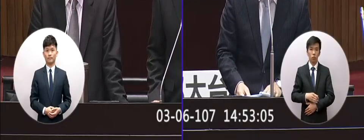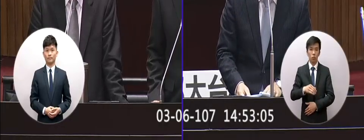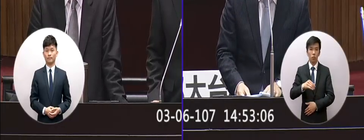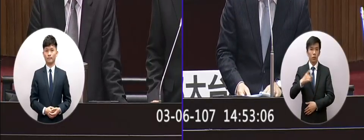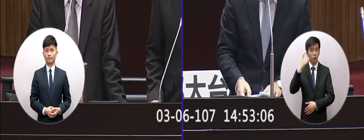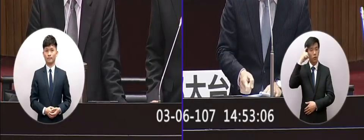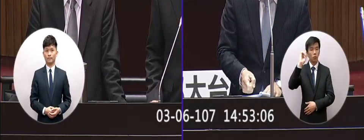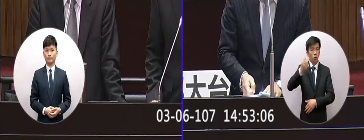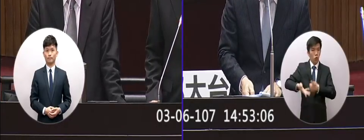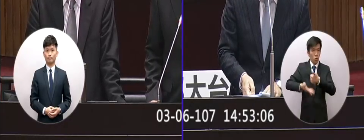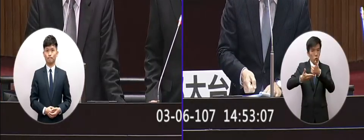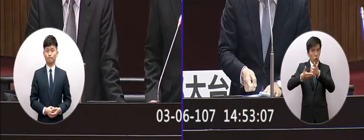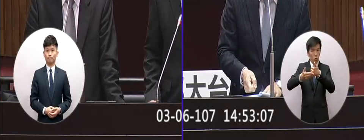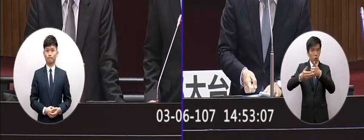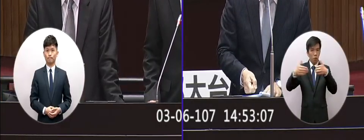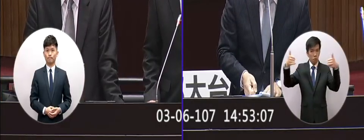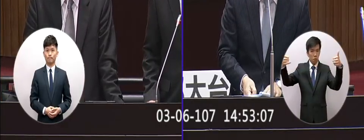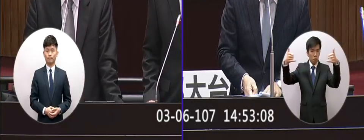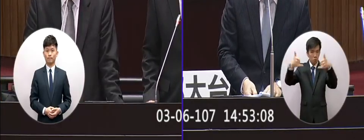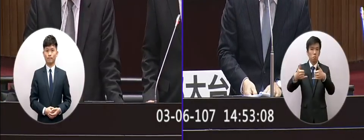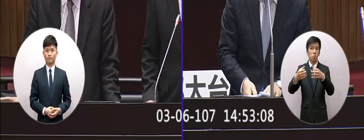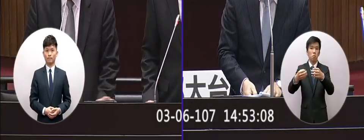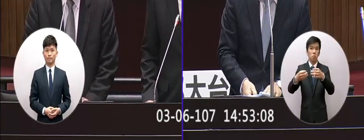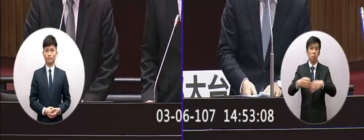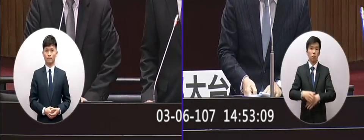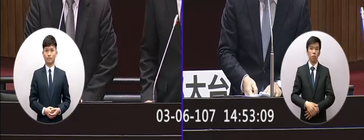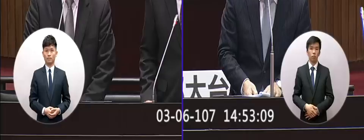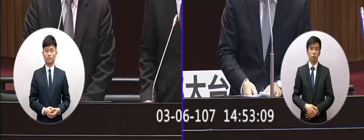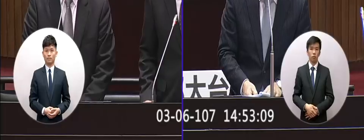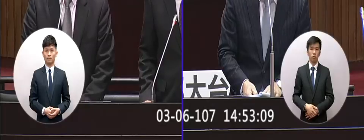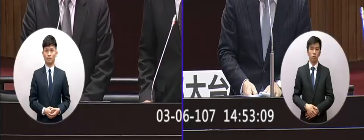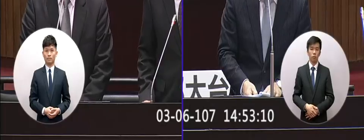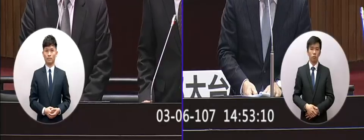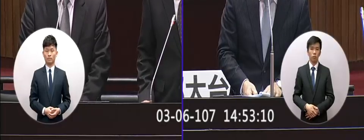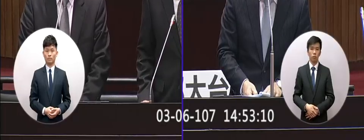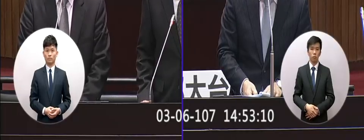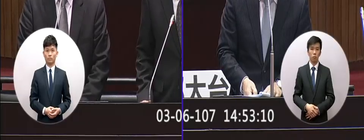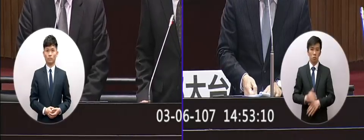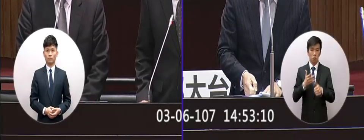的。在这样子的前提之下，部长，